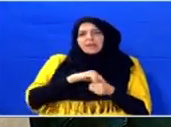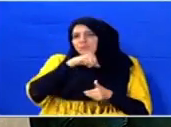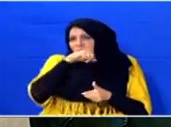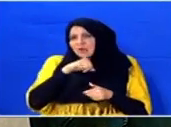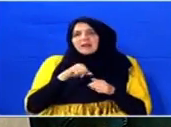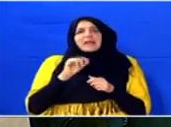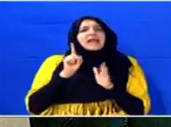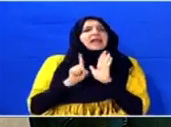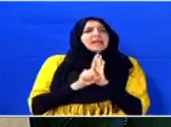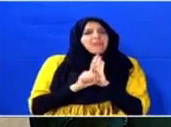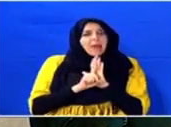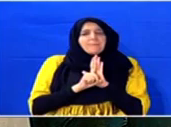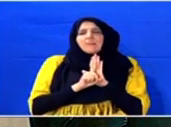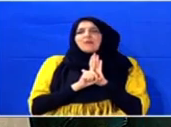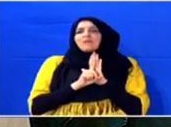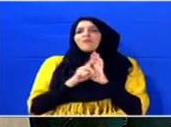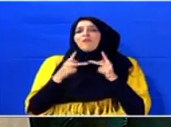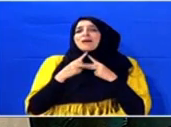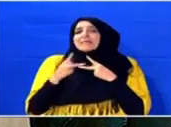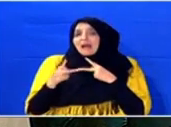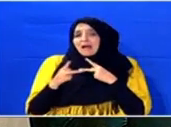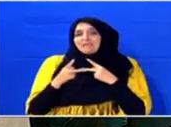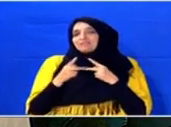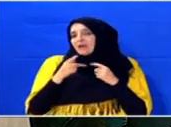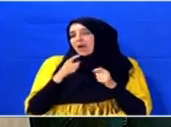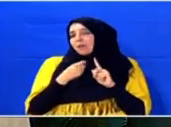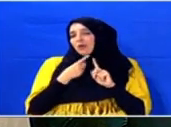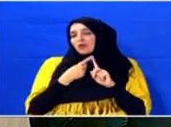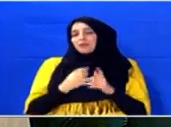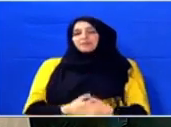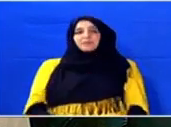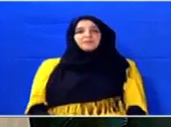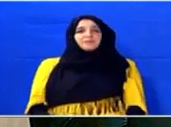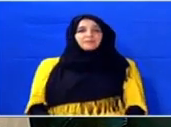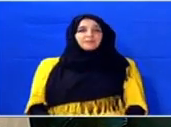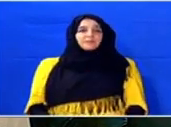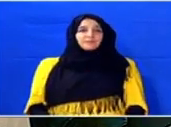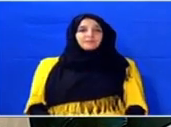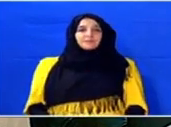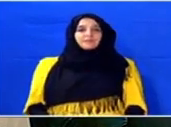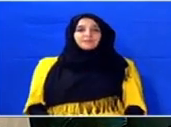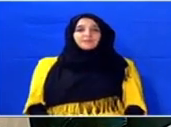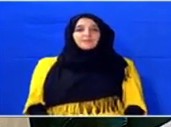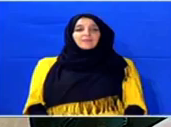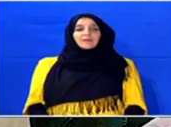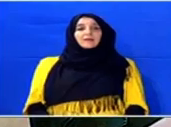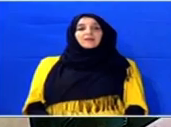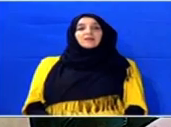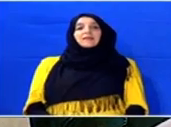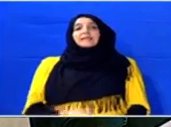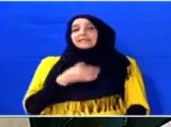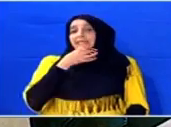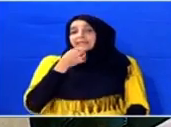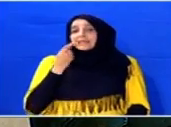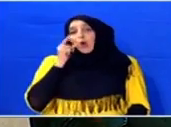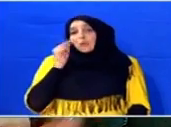امام يعني المساله انت قلت انا ندمان